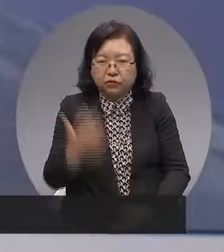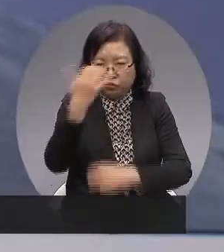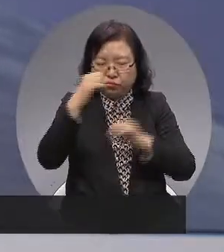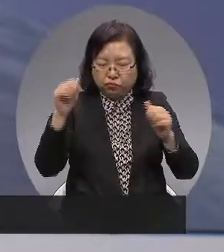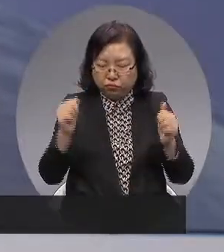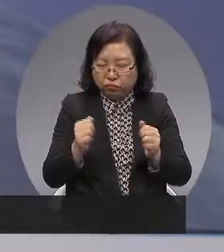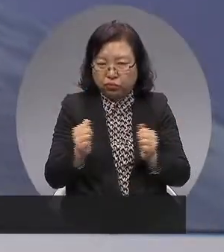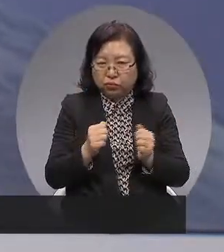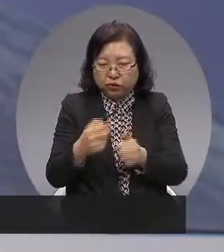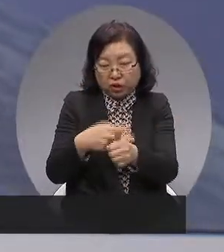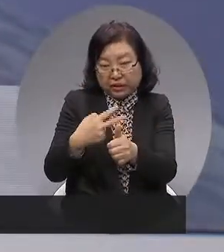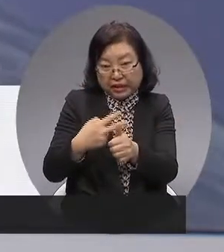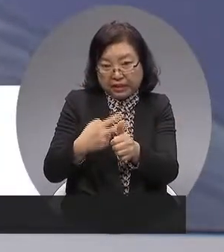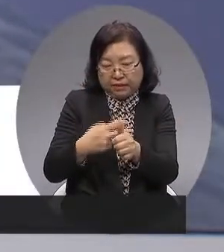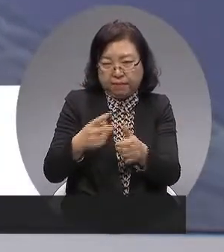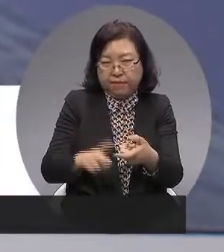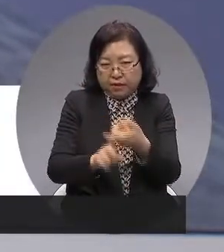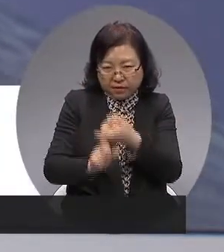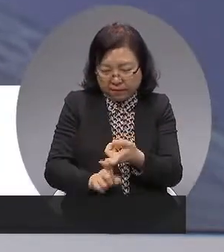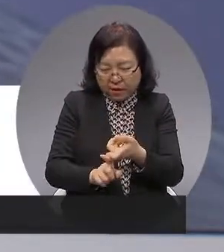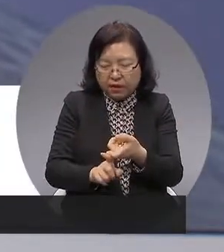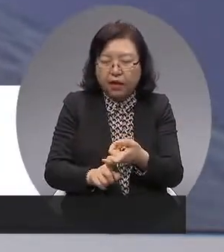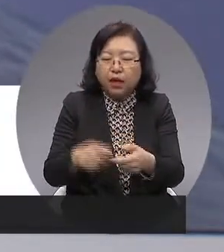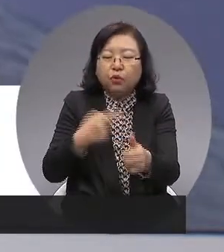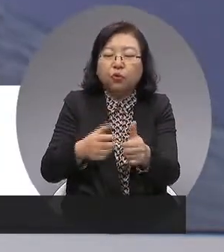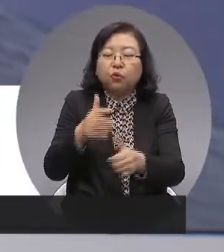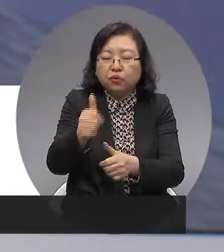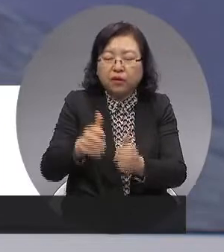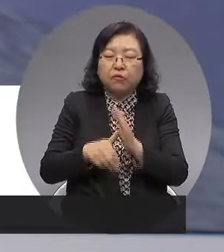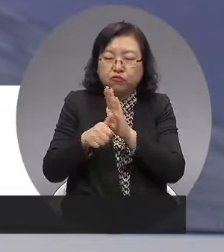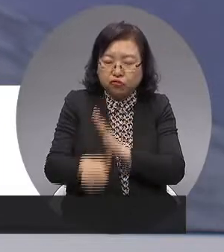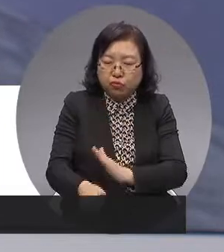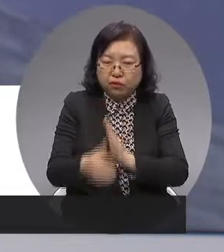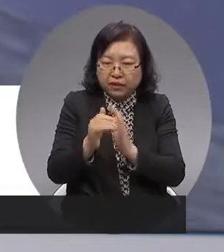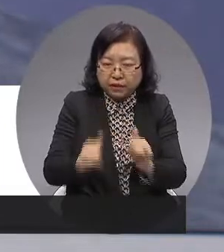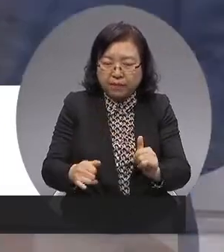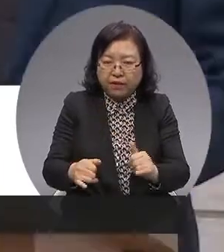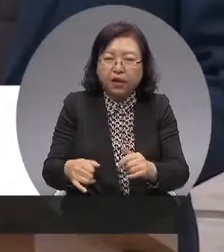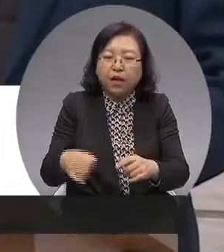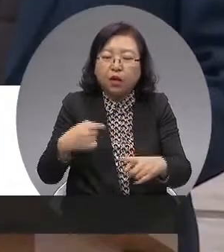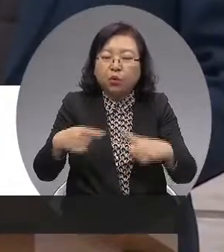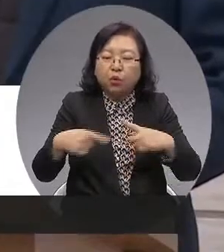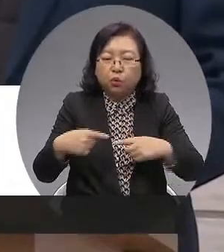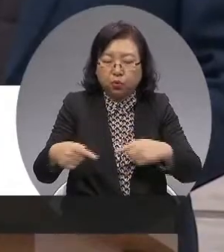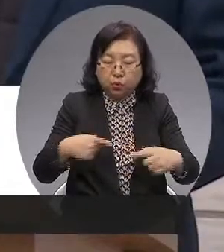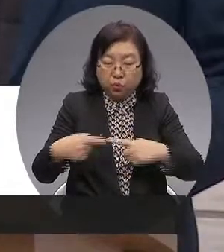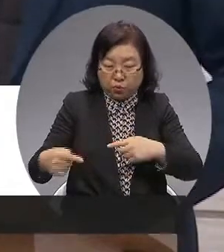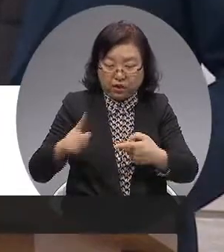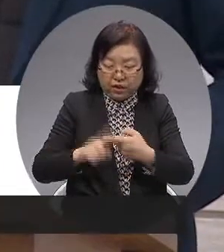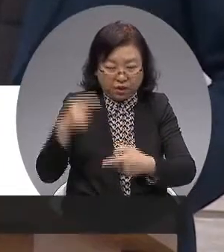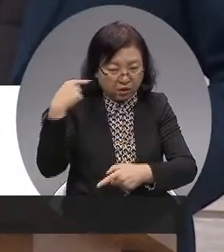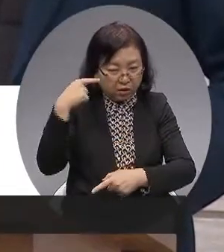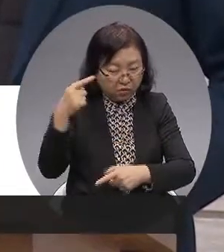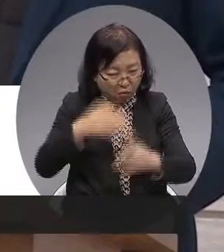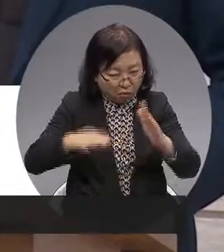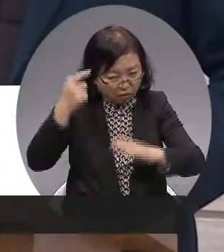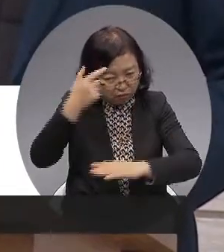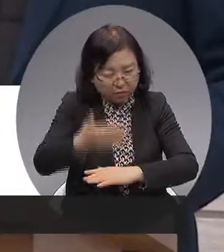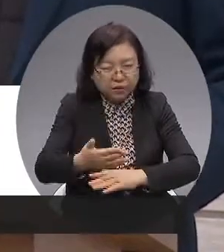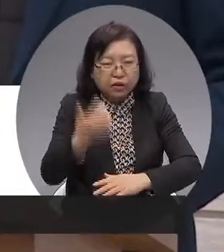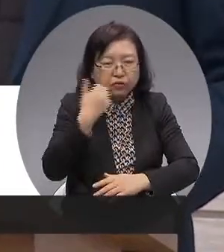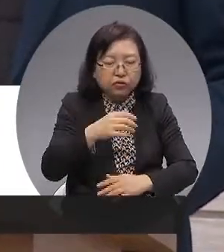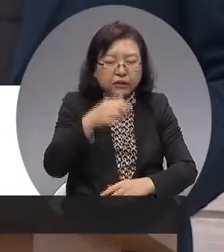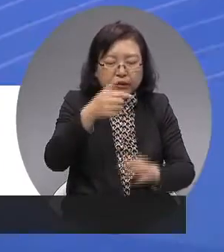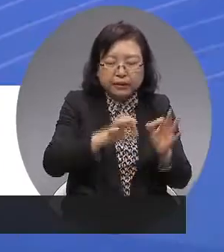충북 교사노조가 교육감 후보자들에게 교육정책을 공개 질의했습니다. 대상은 김진균, 심의보,